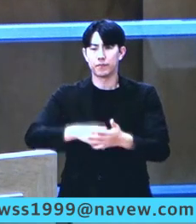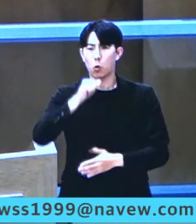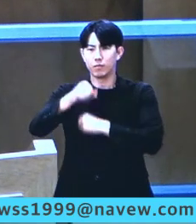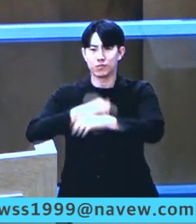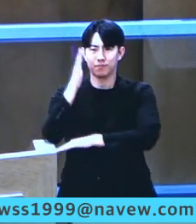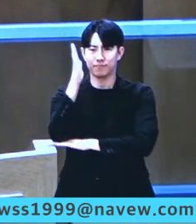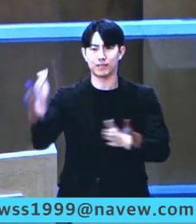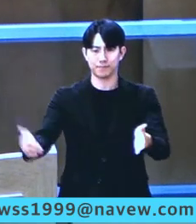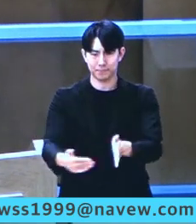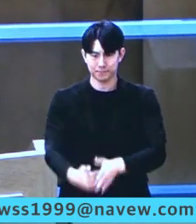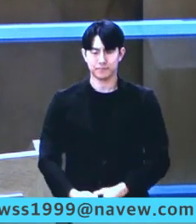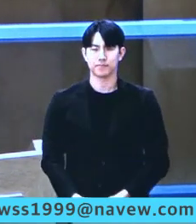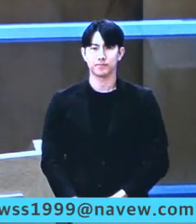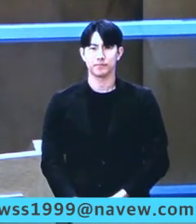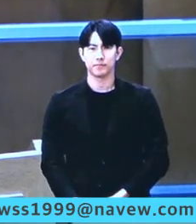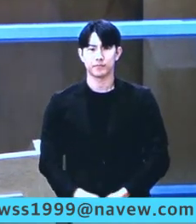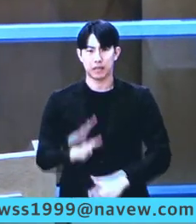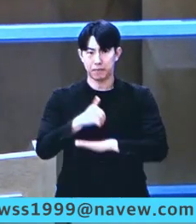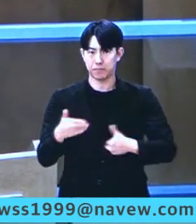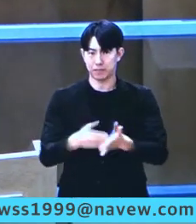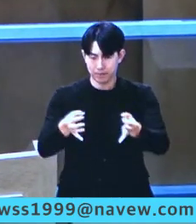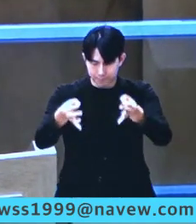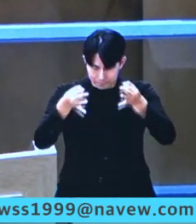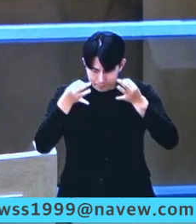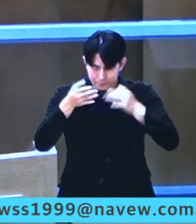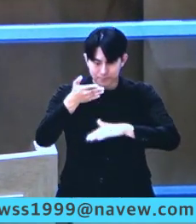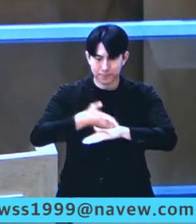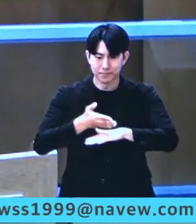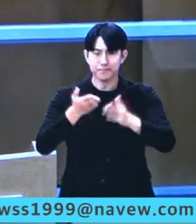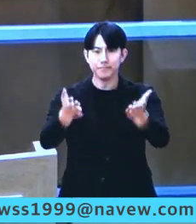오늘 자유발언을 마치겠습니다. 끝까지 경청해 주셔서 감사합니다.